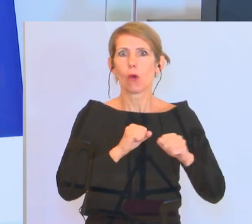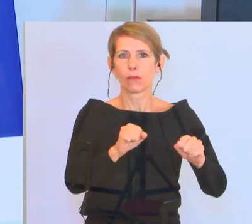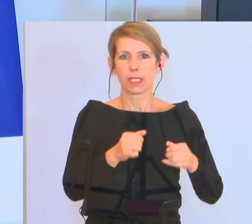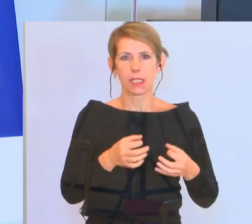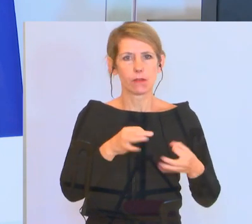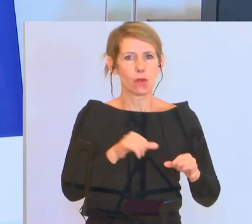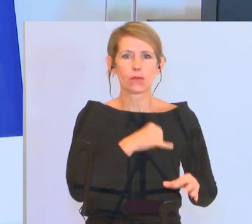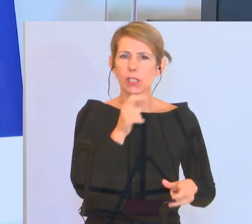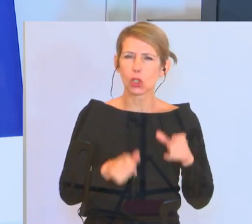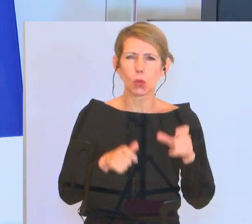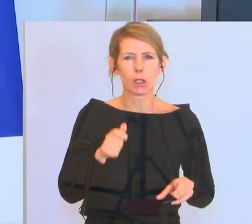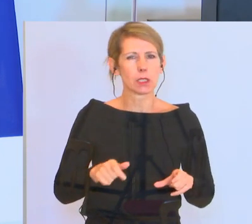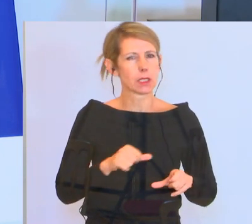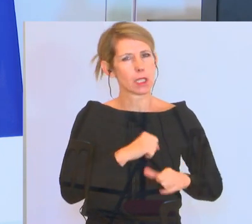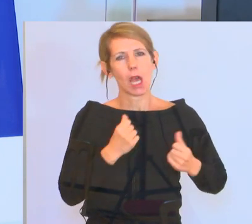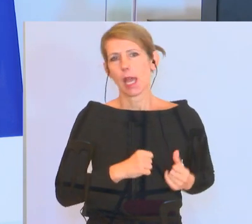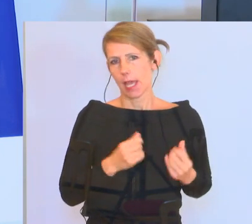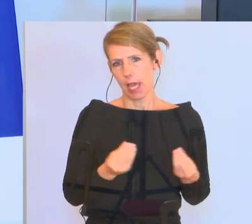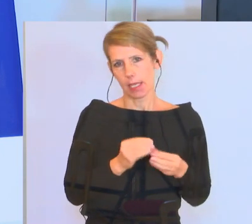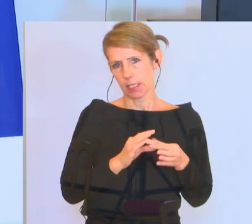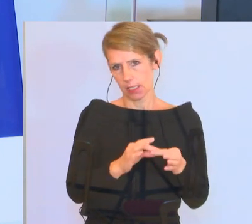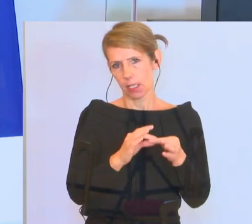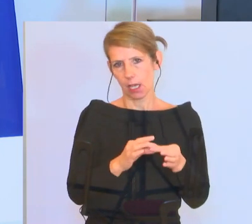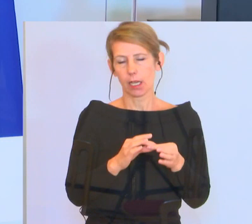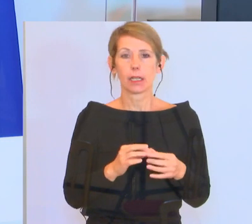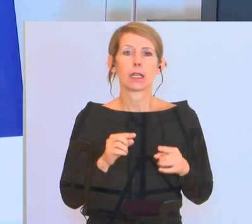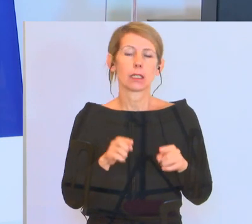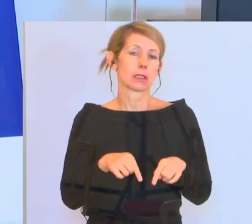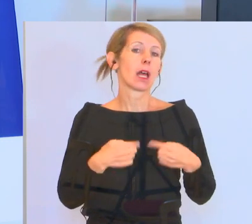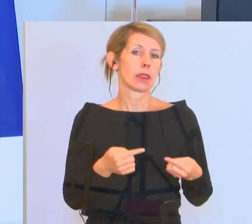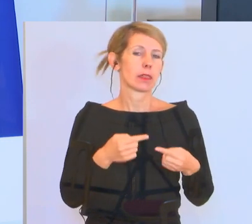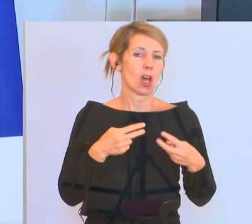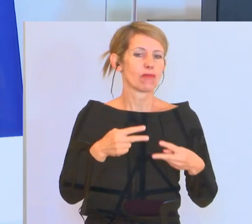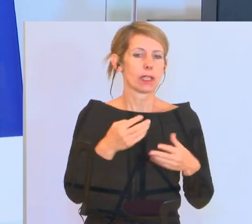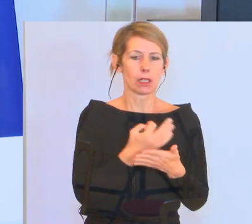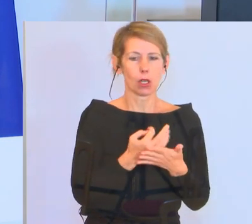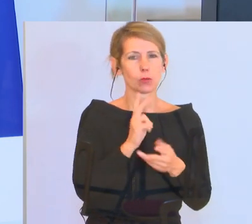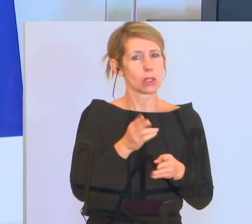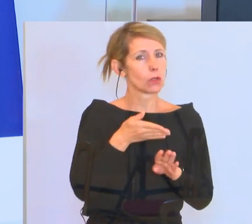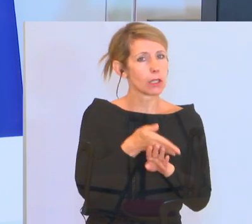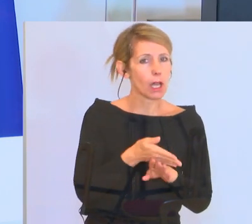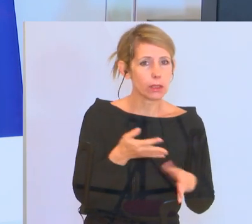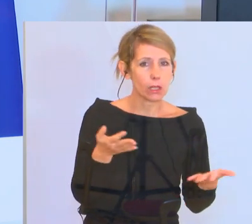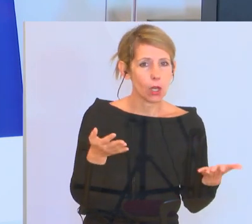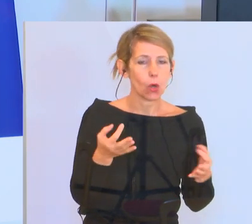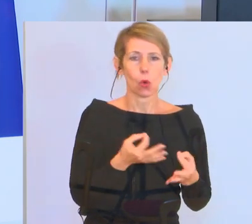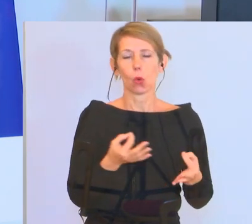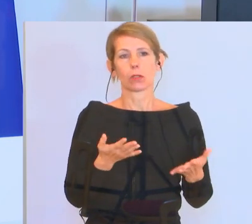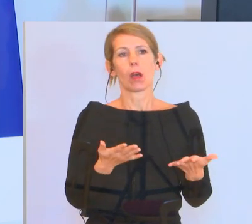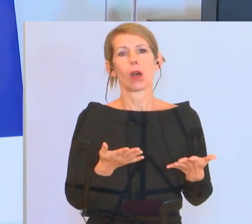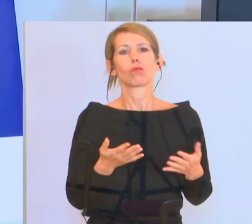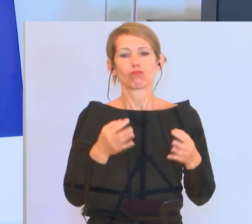die Jugendlichen ein Herzensanliegen sind, damit sie eben entweder eine weitere Ausbildung machen können